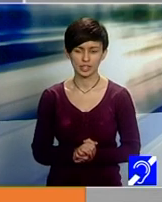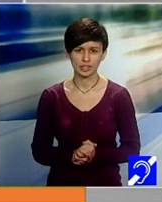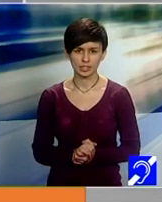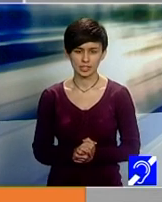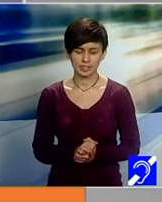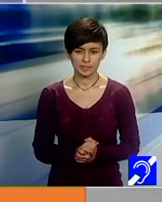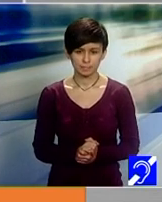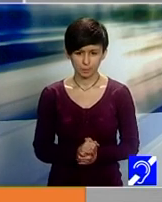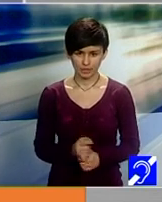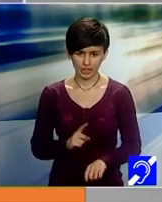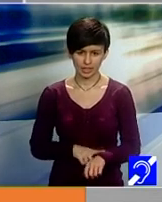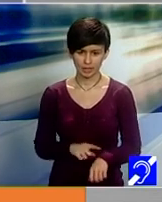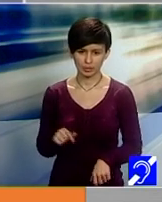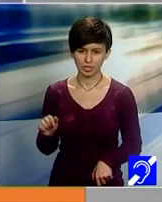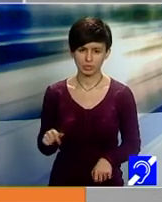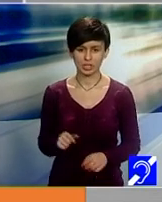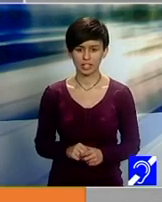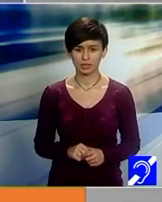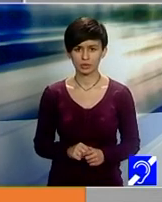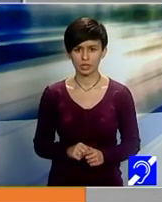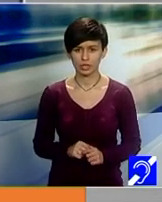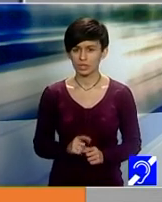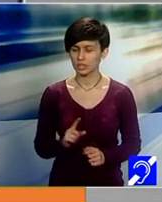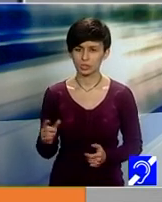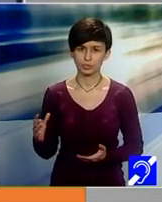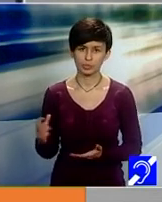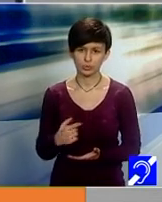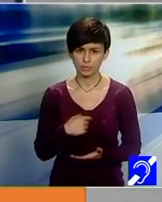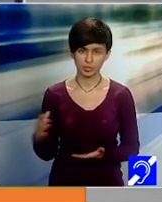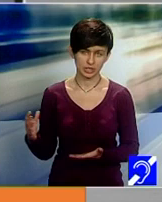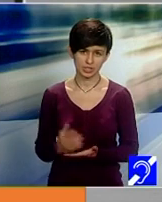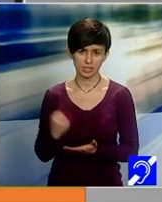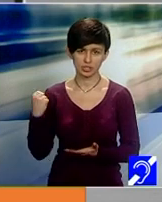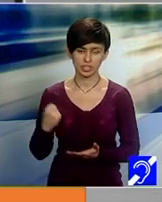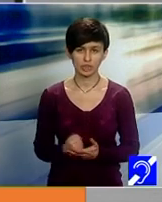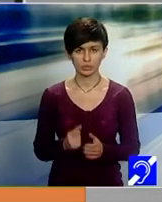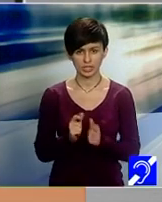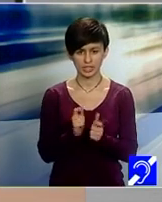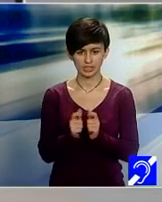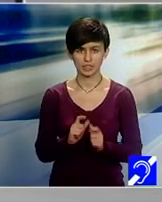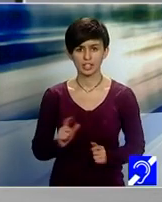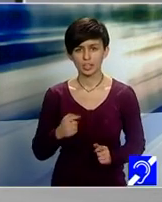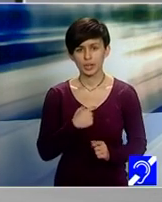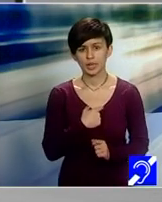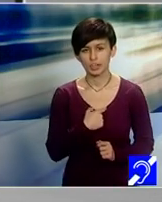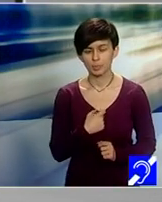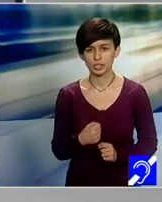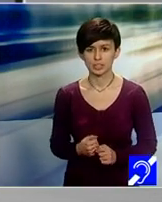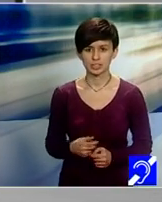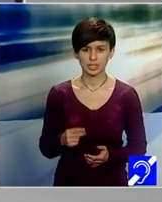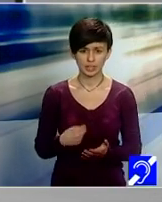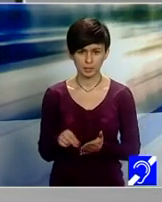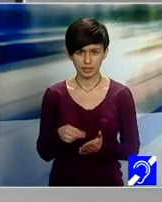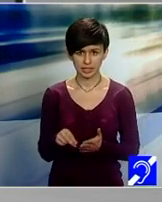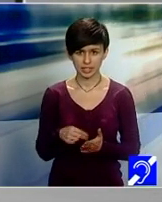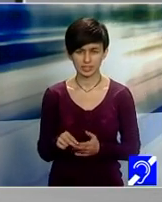actual, nu mai pot face față unui credit, adică nu-și mai permit să plătească ratele de credit. Scopul